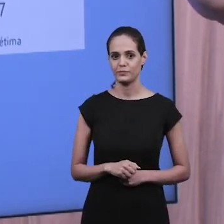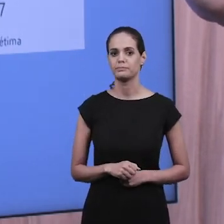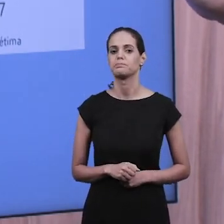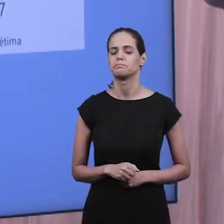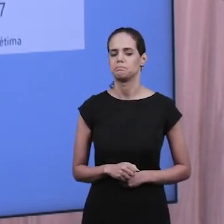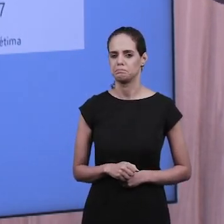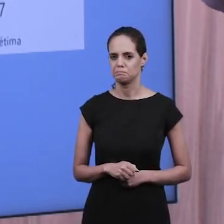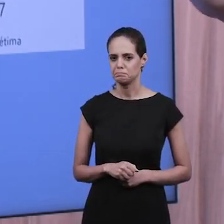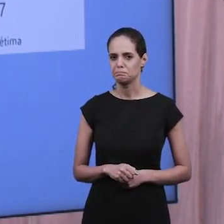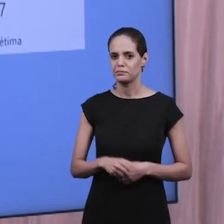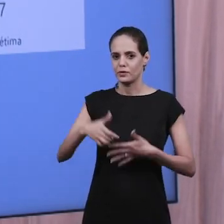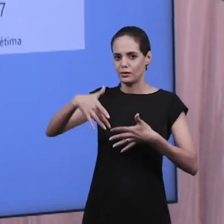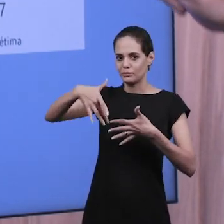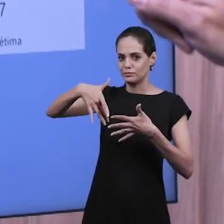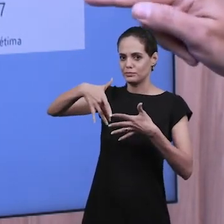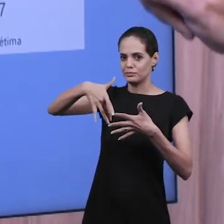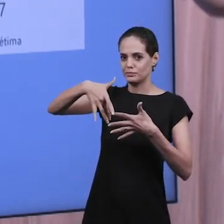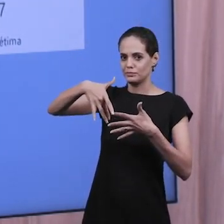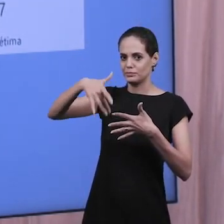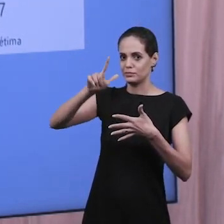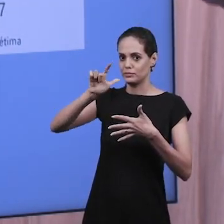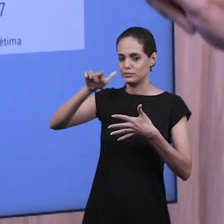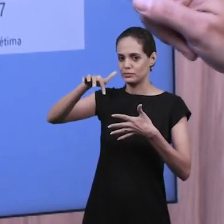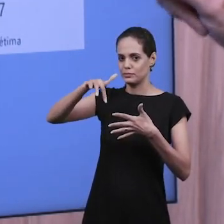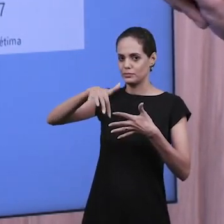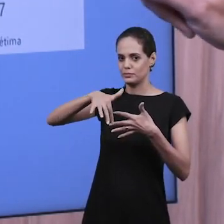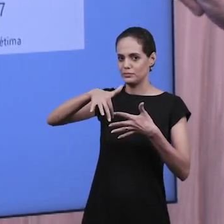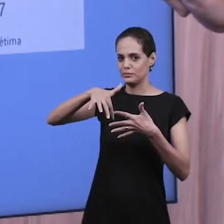Le premier doigt, il va être dans